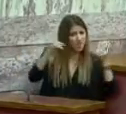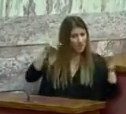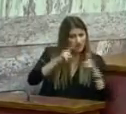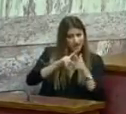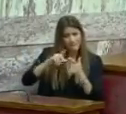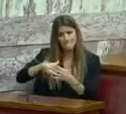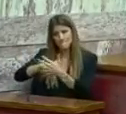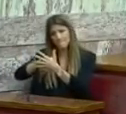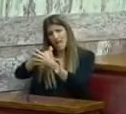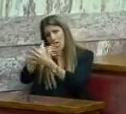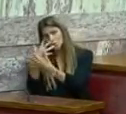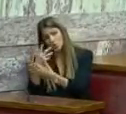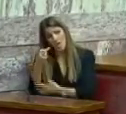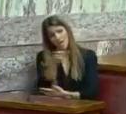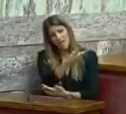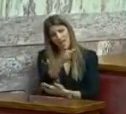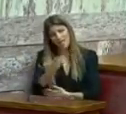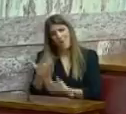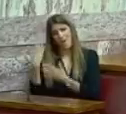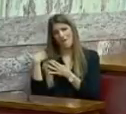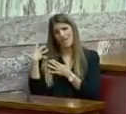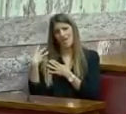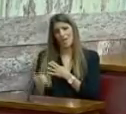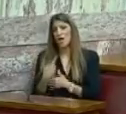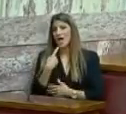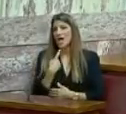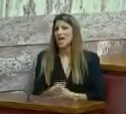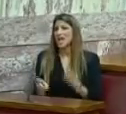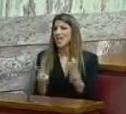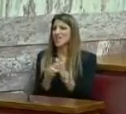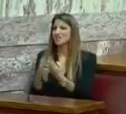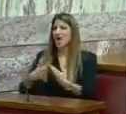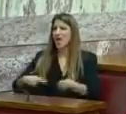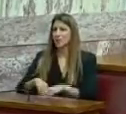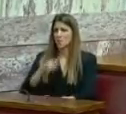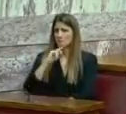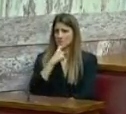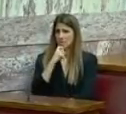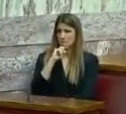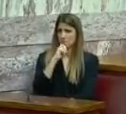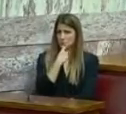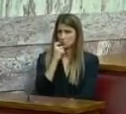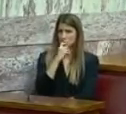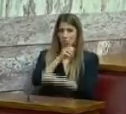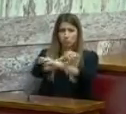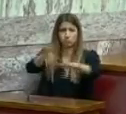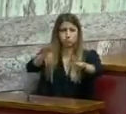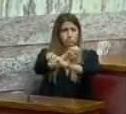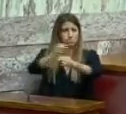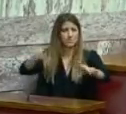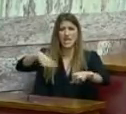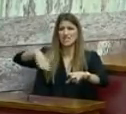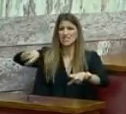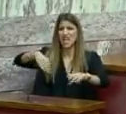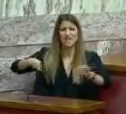δίθεν μυστικών ανακριτικών διαδικασιών και πρωτοσέλιδα και ρεπορτάζ στα